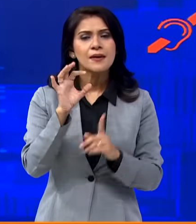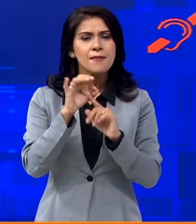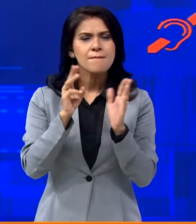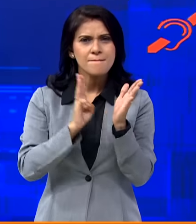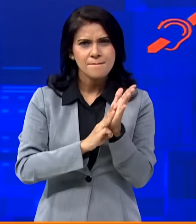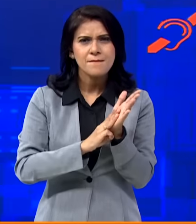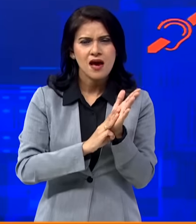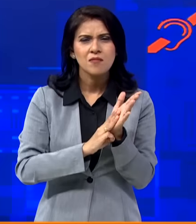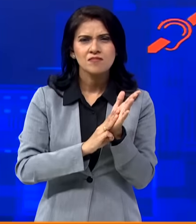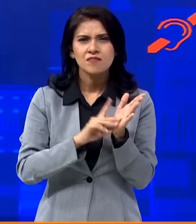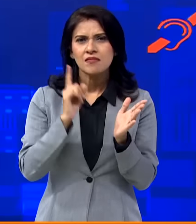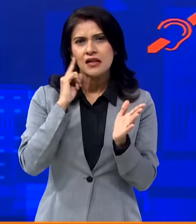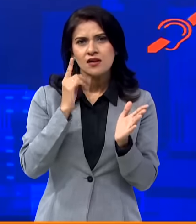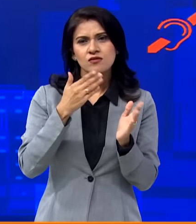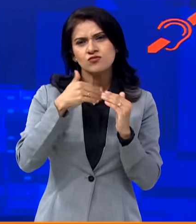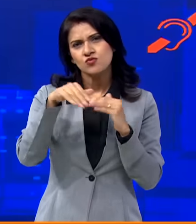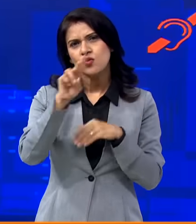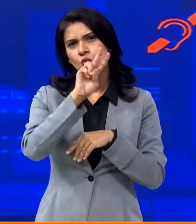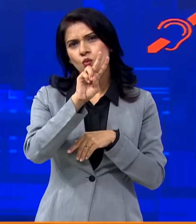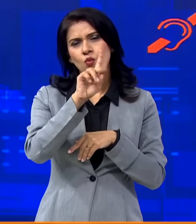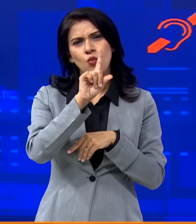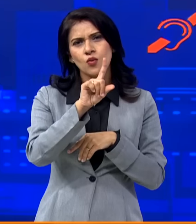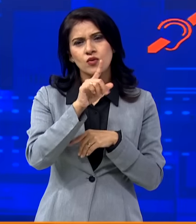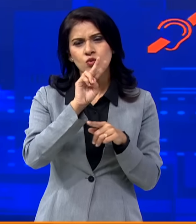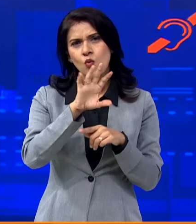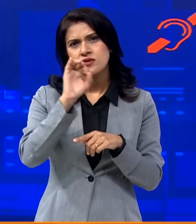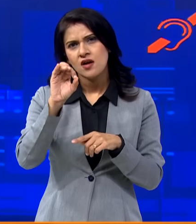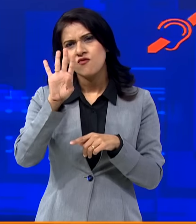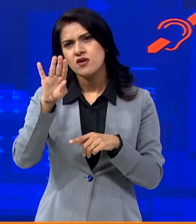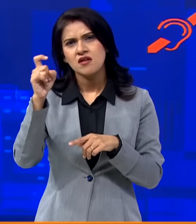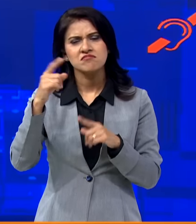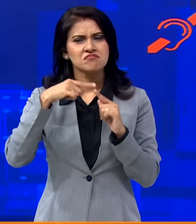लगता है कि 207 तक अभी कोई चांस किसी का है